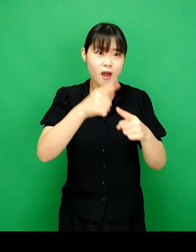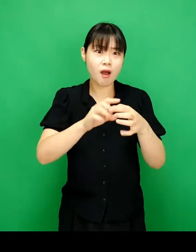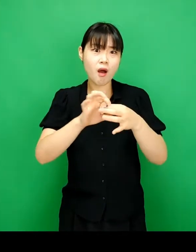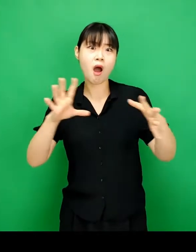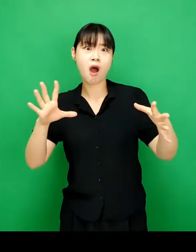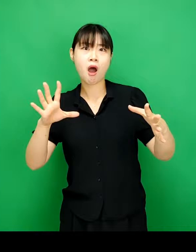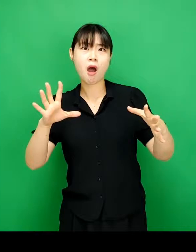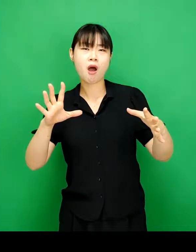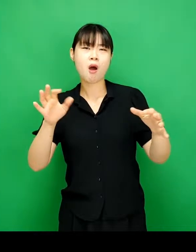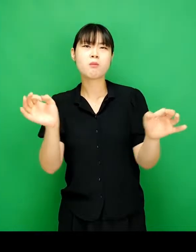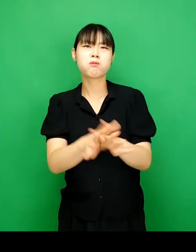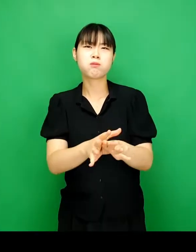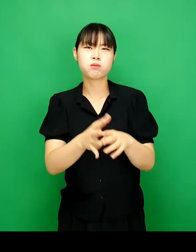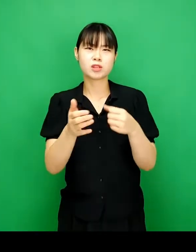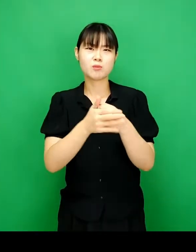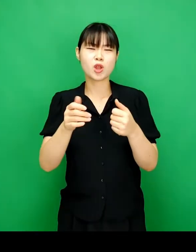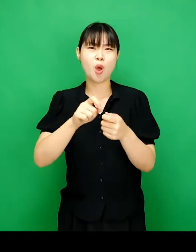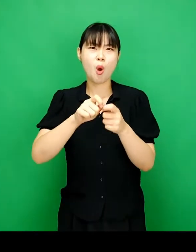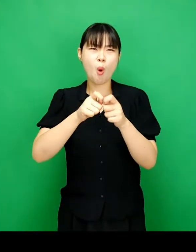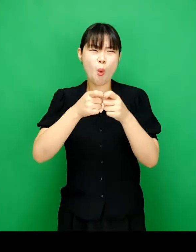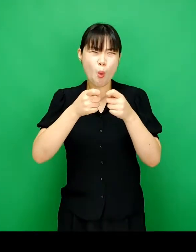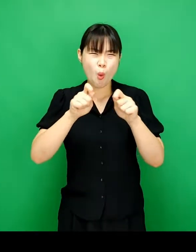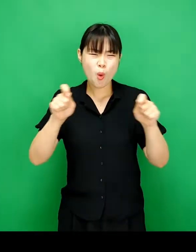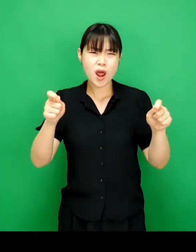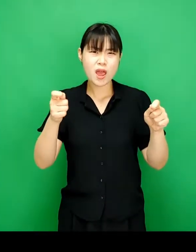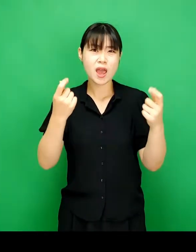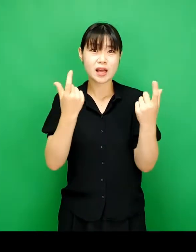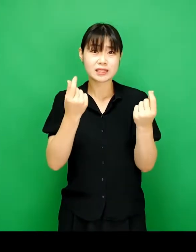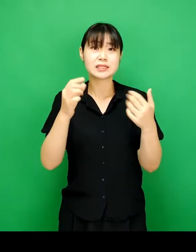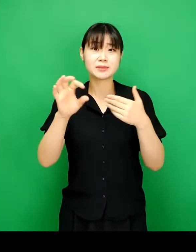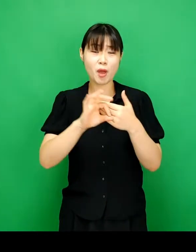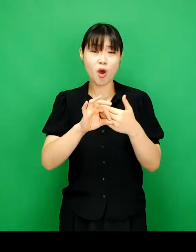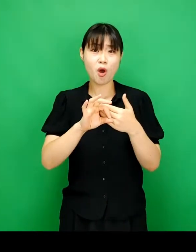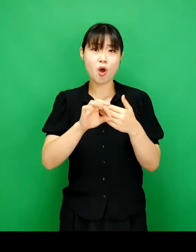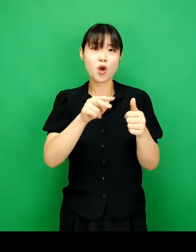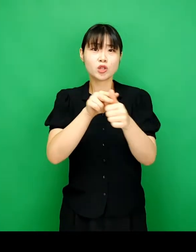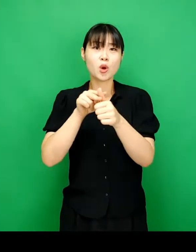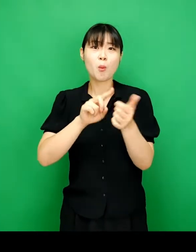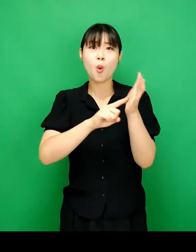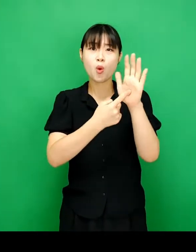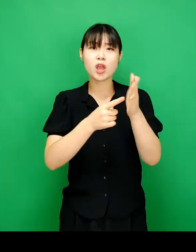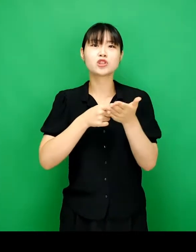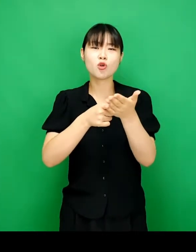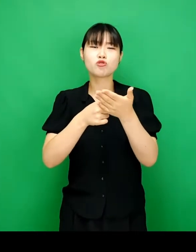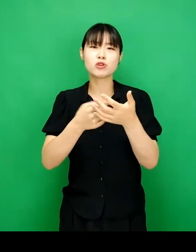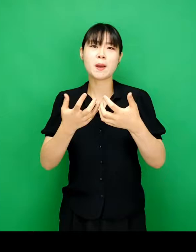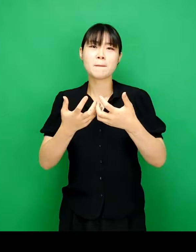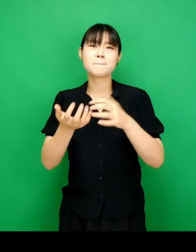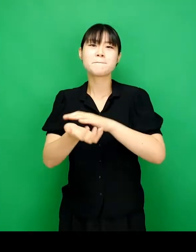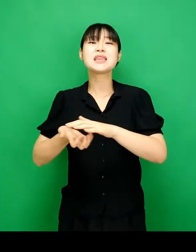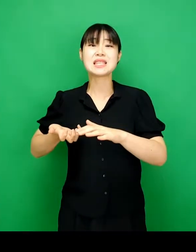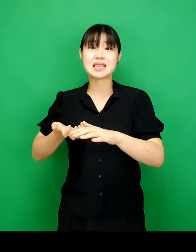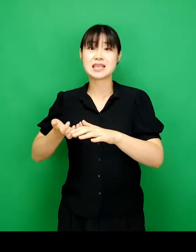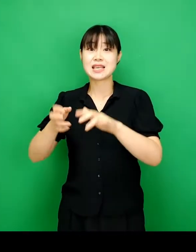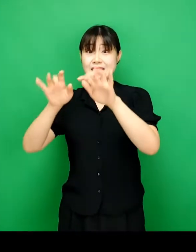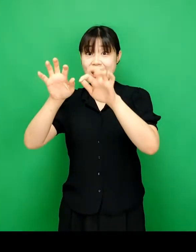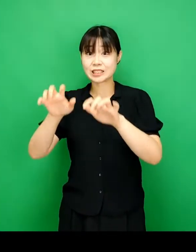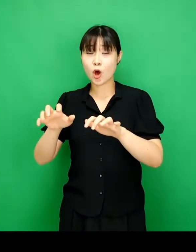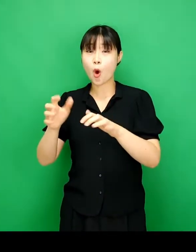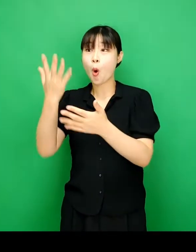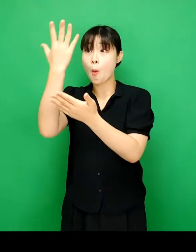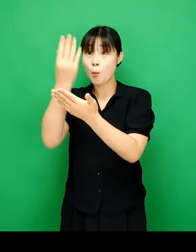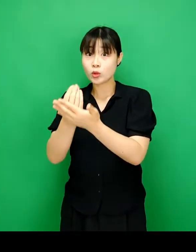하는데요. 청구 내용을 작성하는 데 오래 걸릴 것 같다면 정보공개 청구서는 따로 작성한